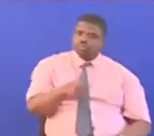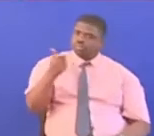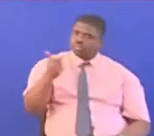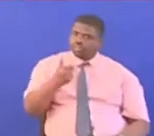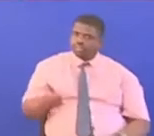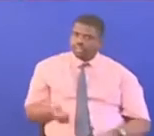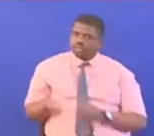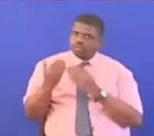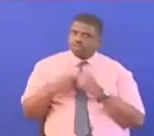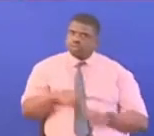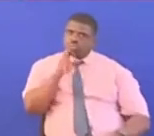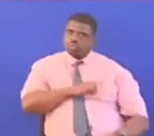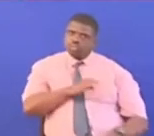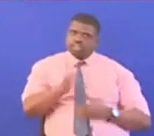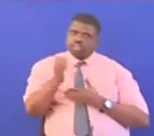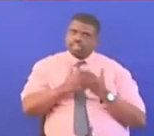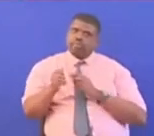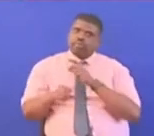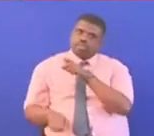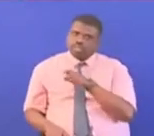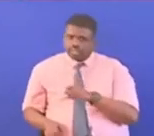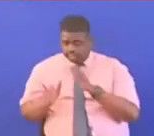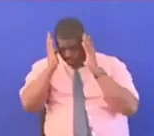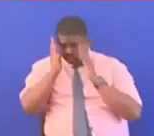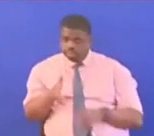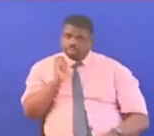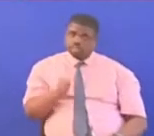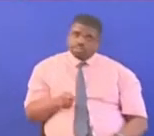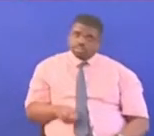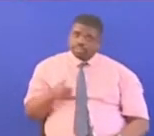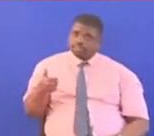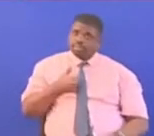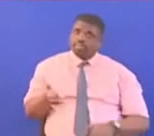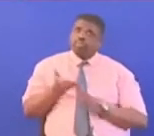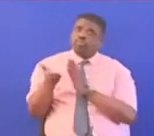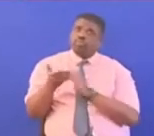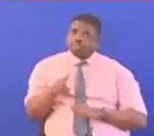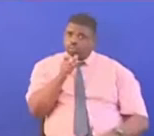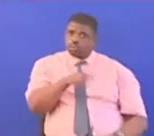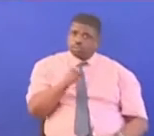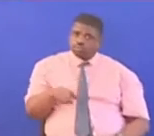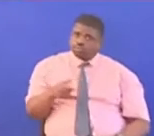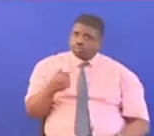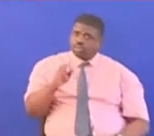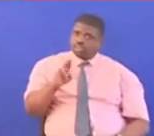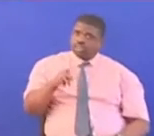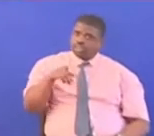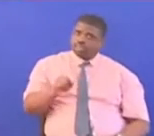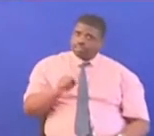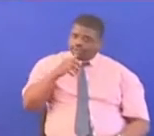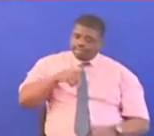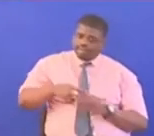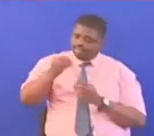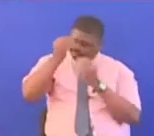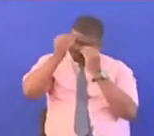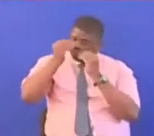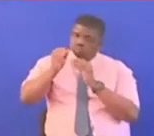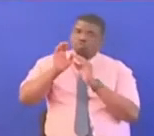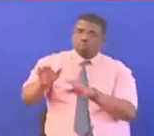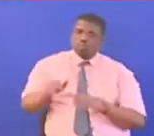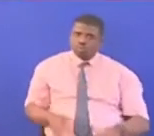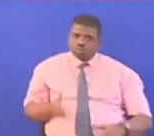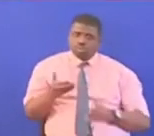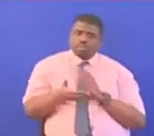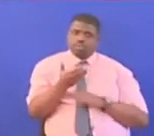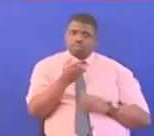Waweze kujiajiri kwenye eneo hili. Mheshimiwa Spika, mimi ni waombe na watu wa TANAPA, hili liwe funzo kwao. Yako maeneo